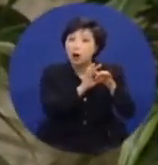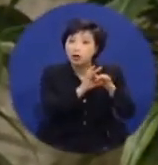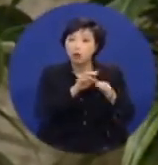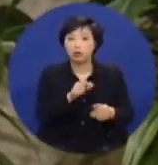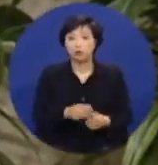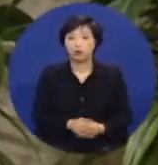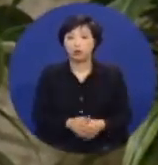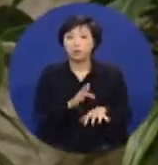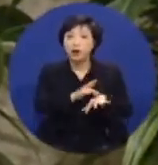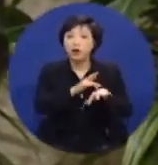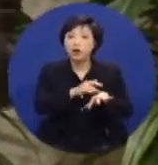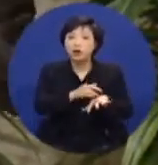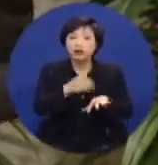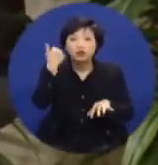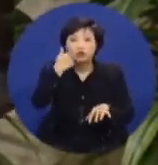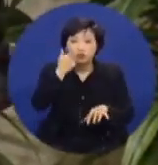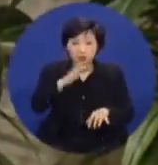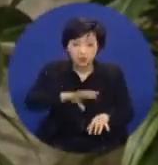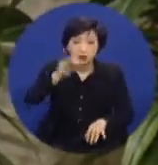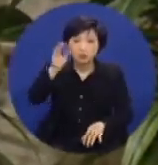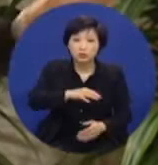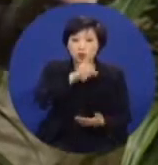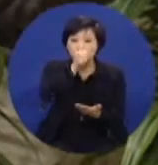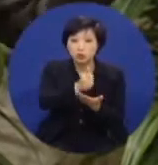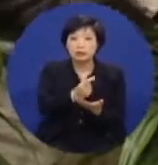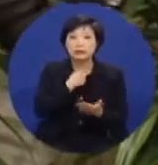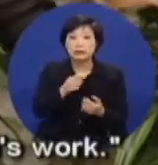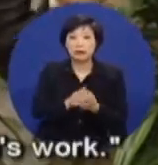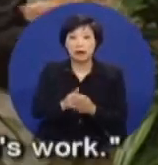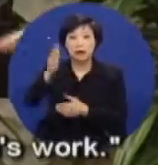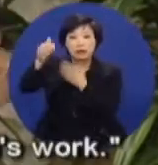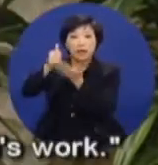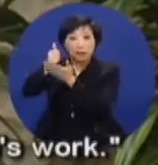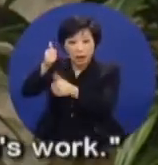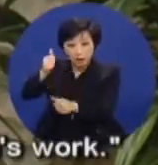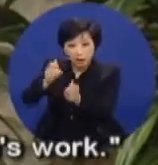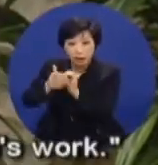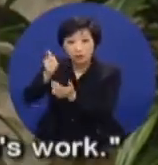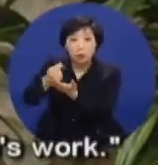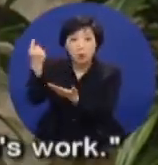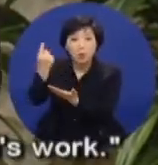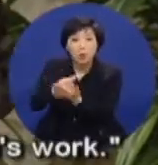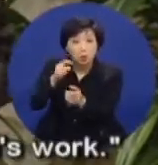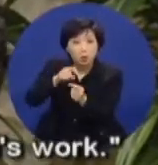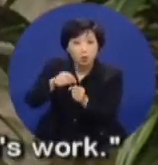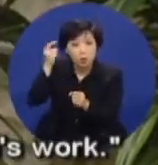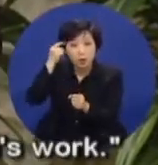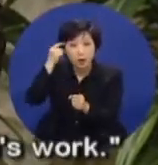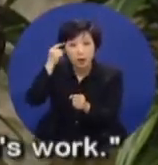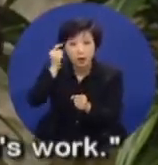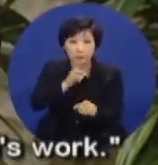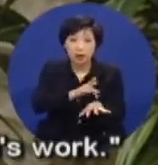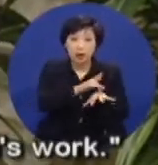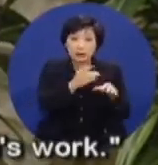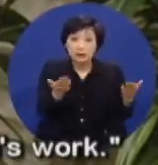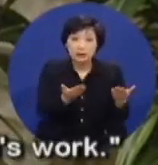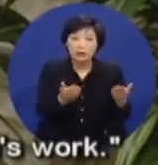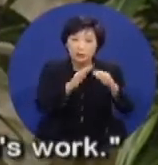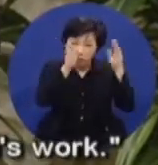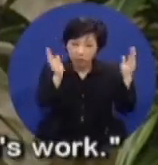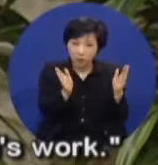아니 마크는 처음 보토 범위 합니다 하나님의 아들이 나타나신 거둔 이는 마귀의